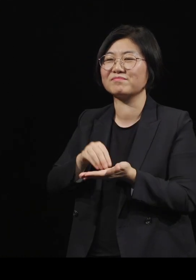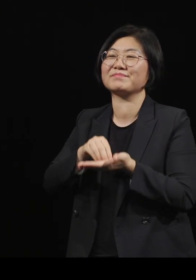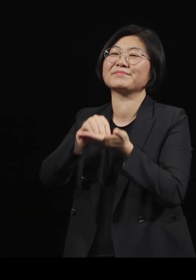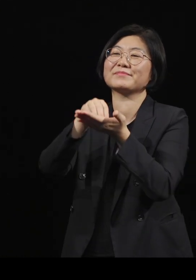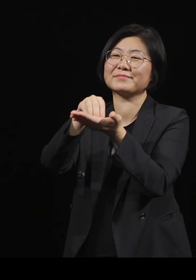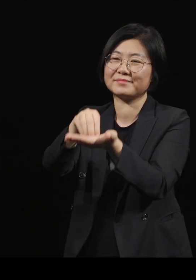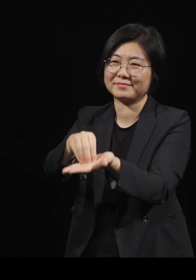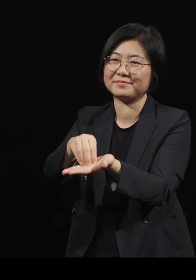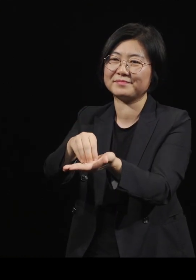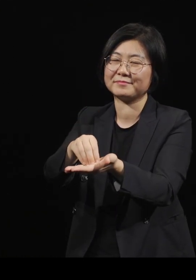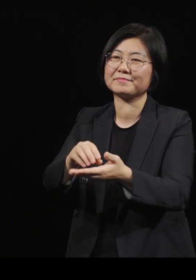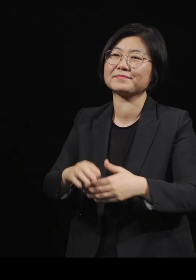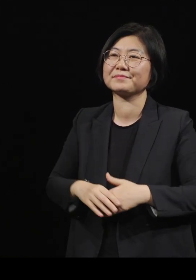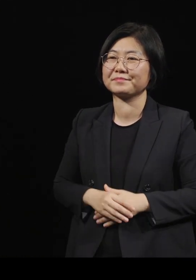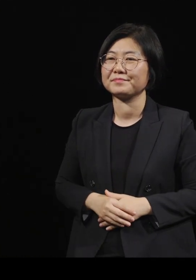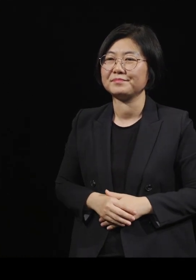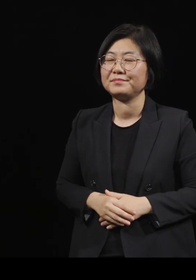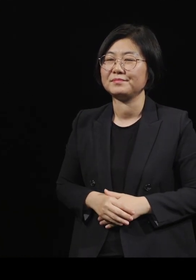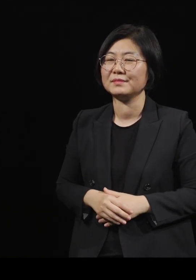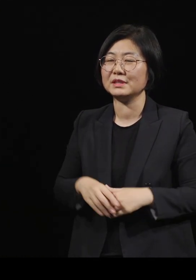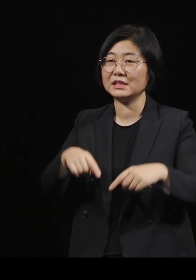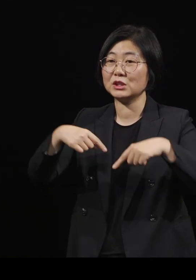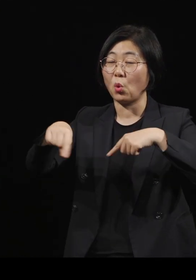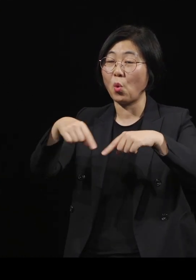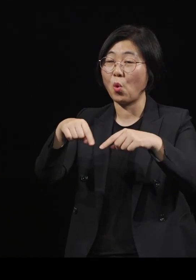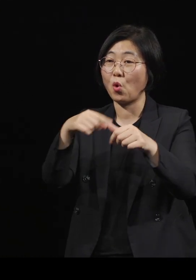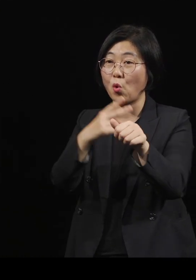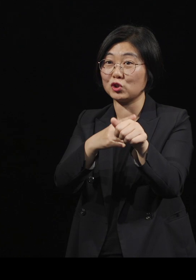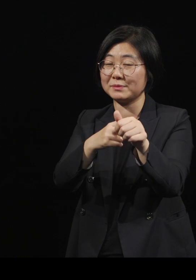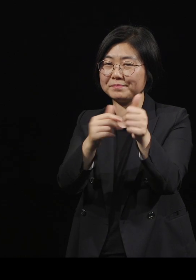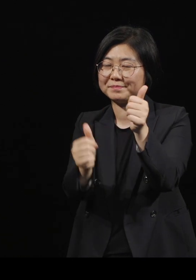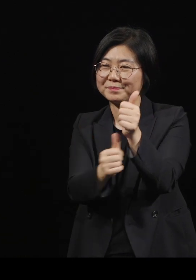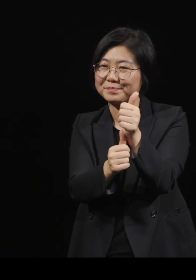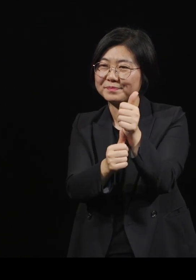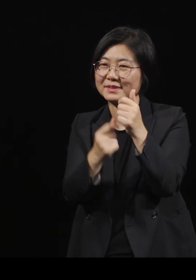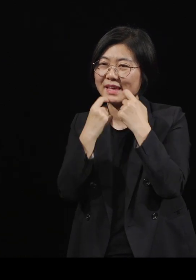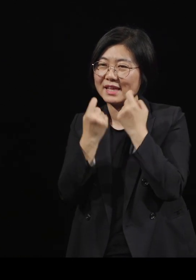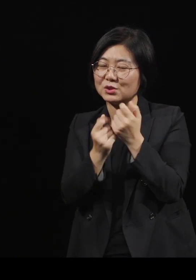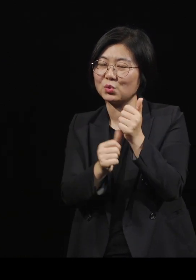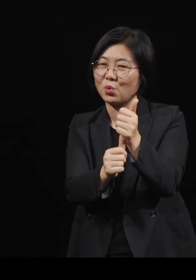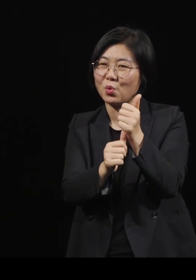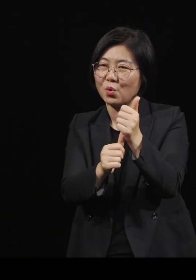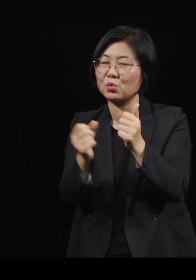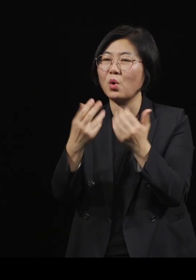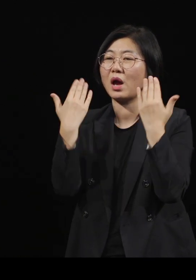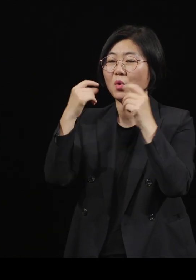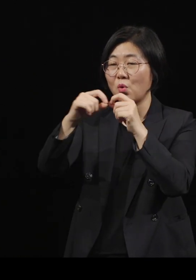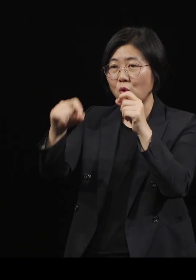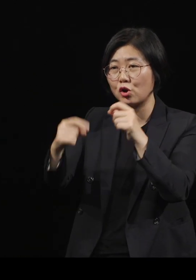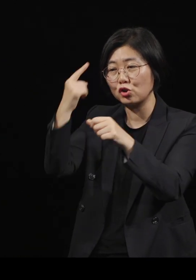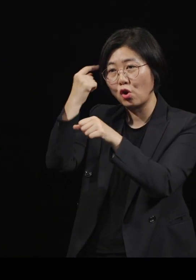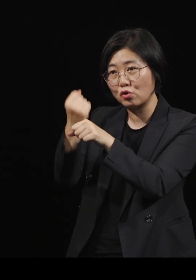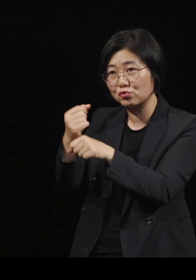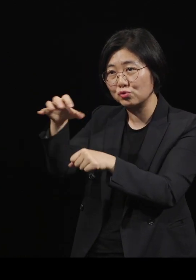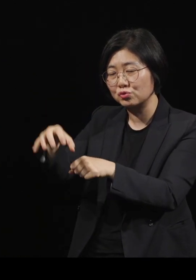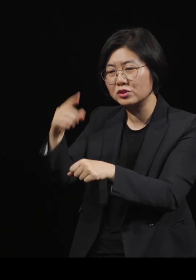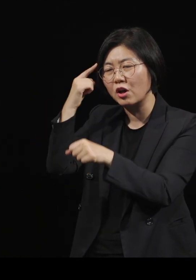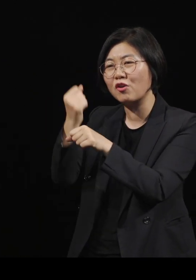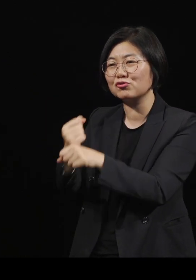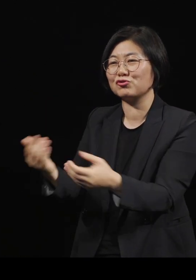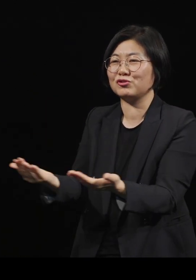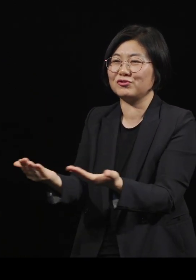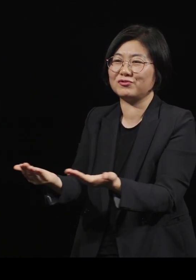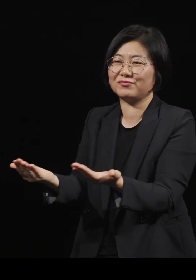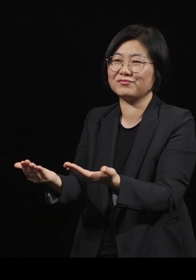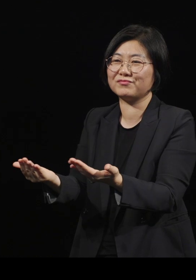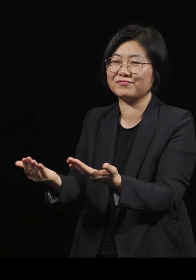진학을 하게 되었고, 지도 교수님의 개인 조교로 학교 부설 연구소의 연구원으로 일하던